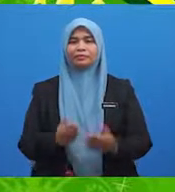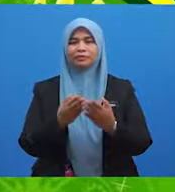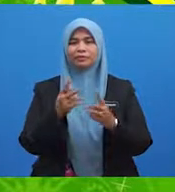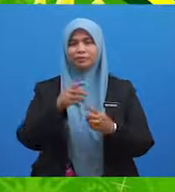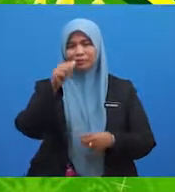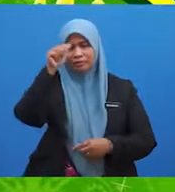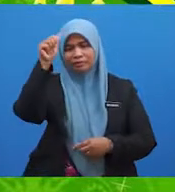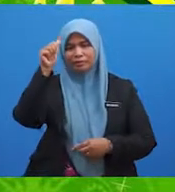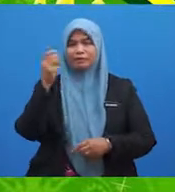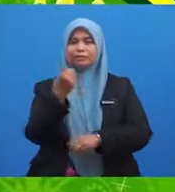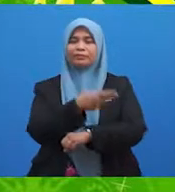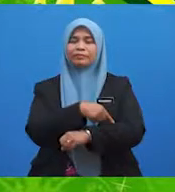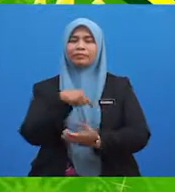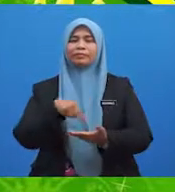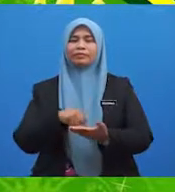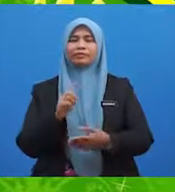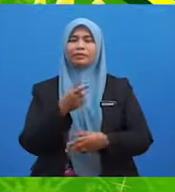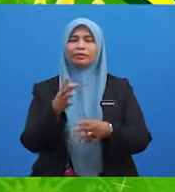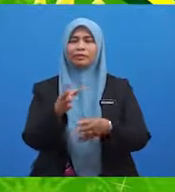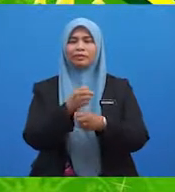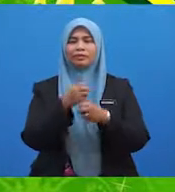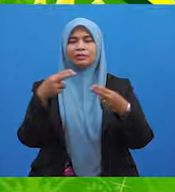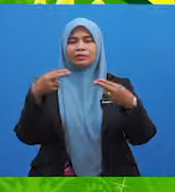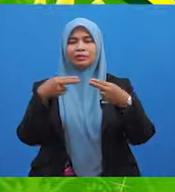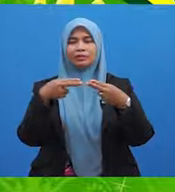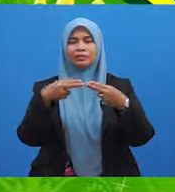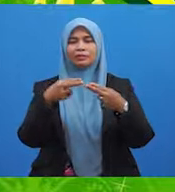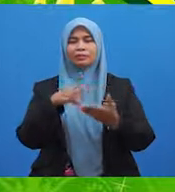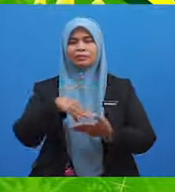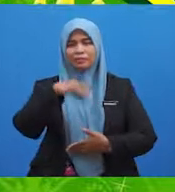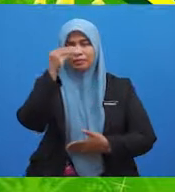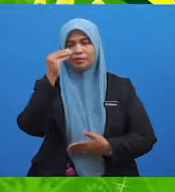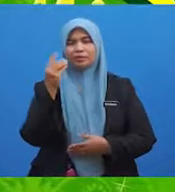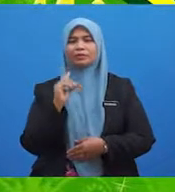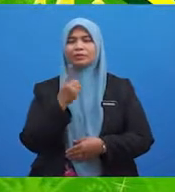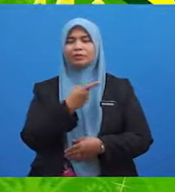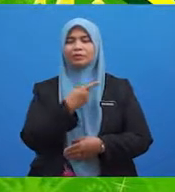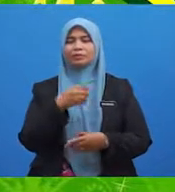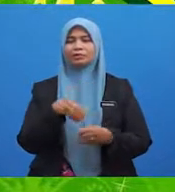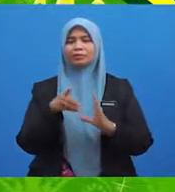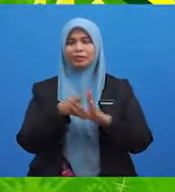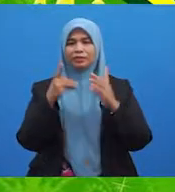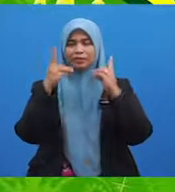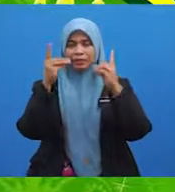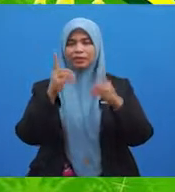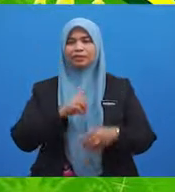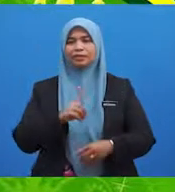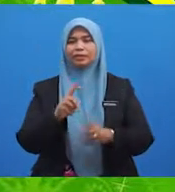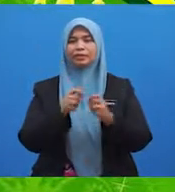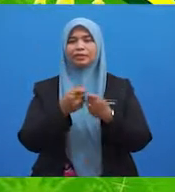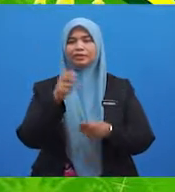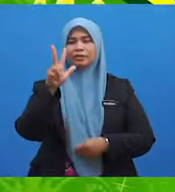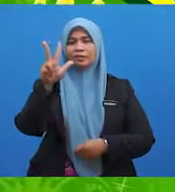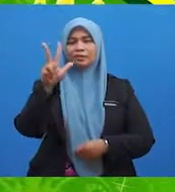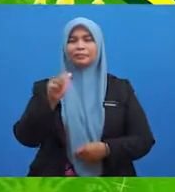Alhamdulillah, hari ini kita dapat menyambung lagi pembelajaran kita dalam subjek pendidikan Islam